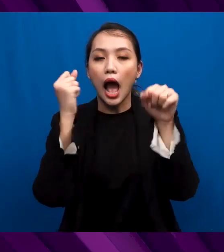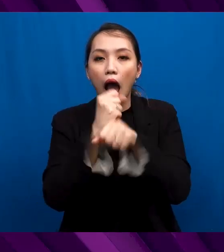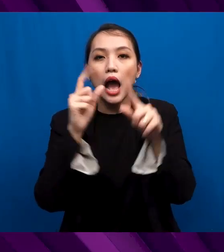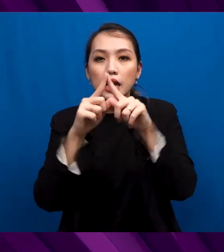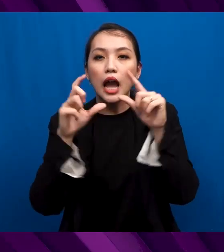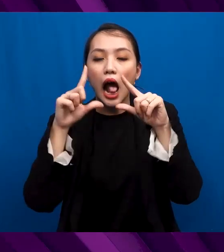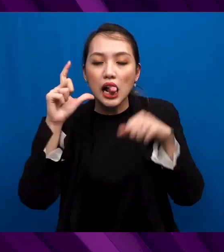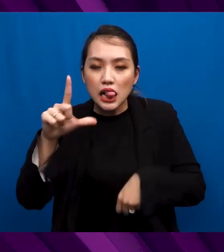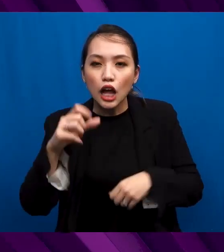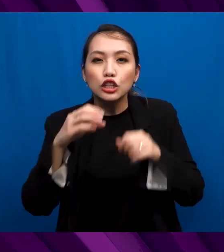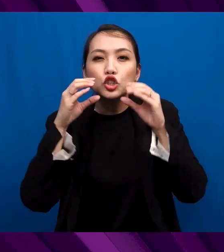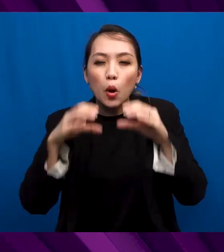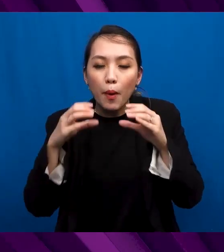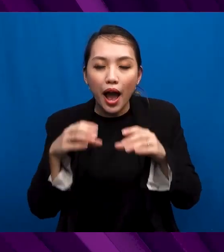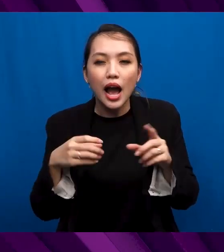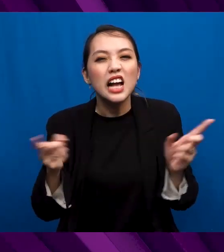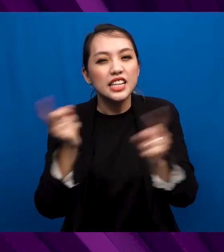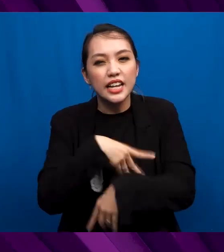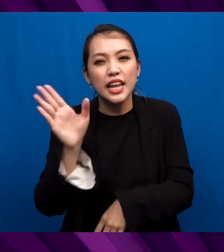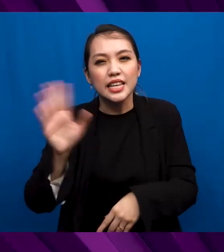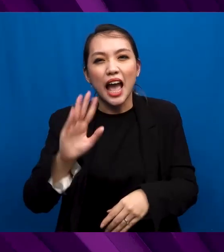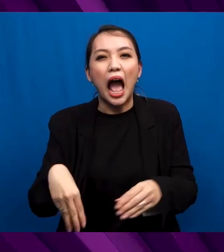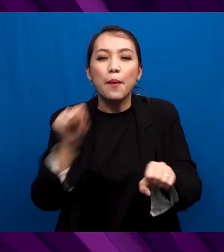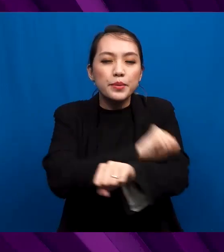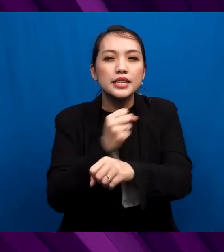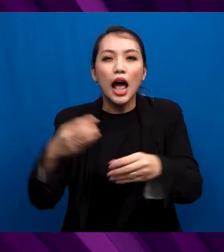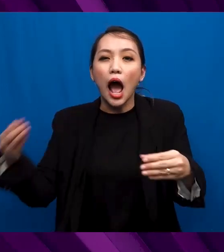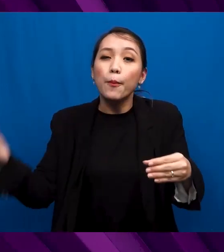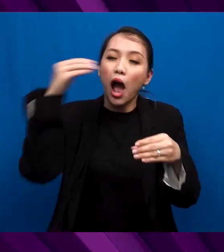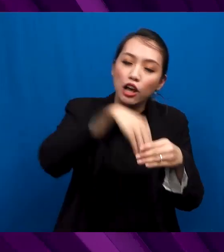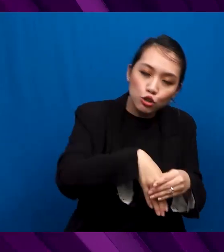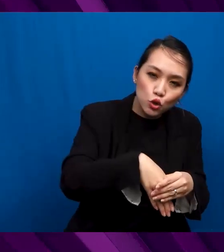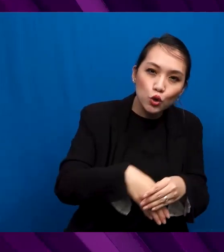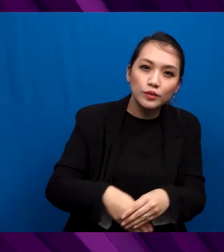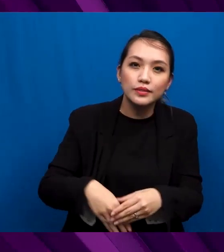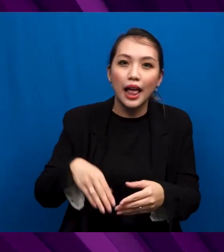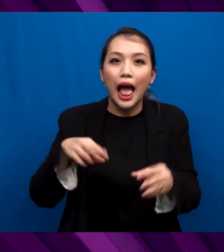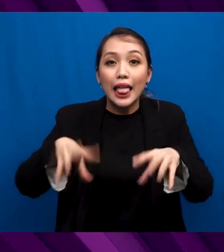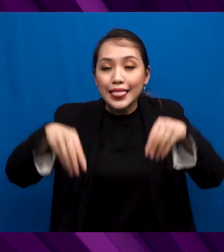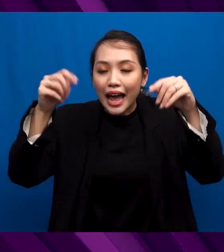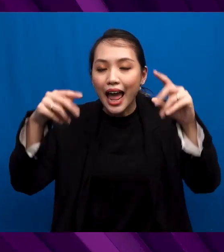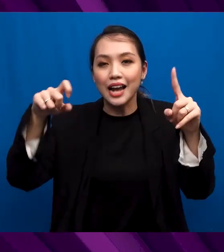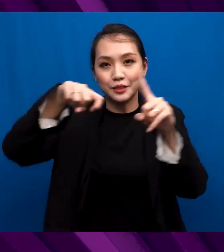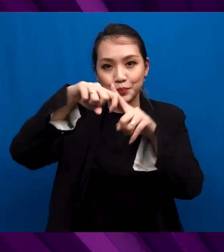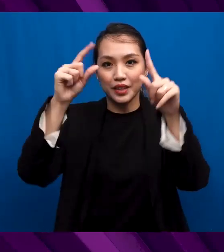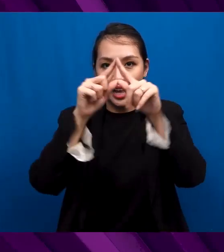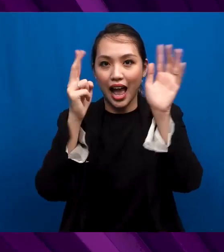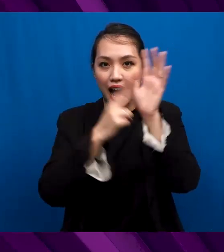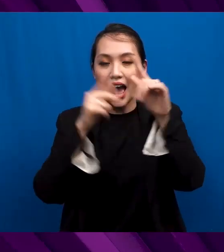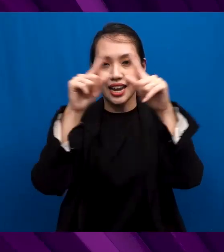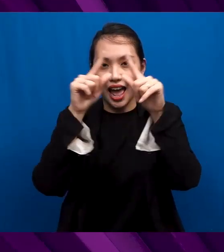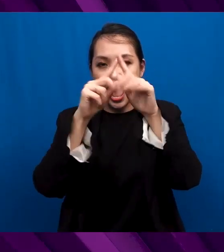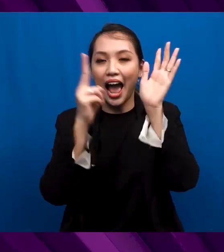ini melulu. Udah move on, lanjut. Suatu hari Musa tetap masuk tanah perjanjian. Ingat kapan? Waktu berdiri di